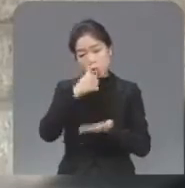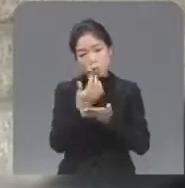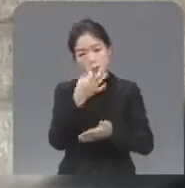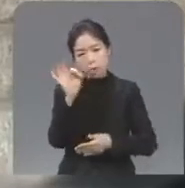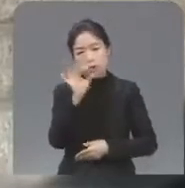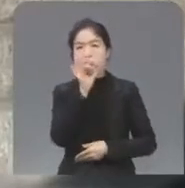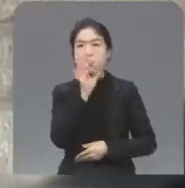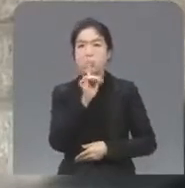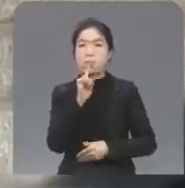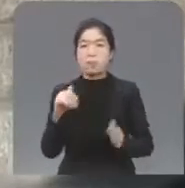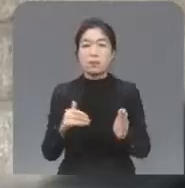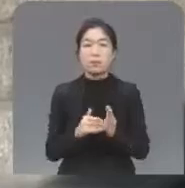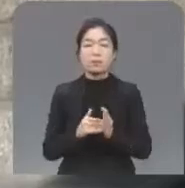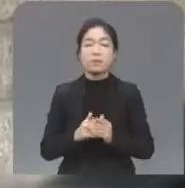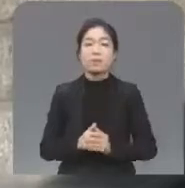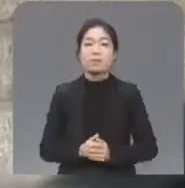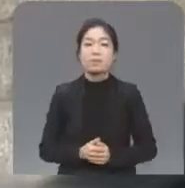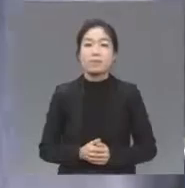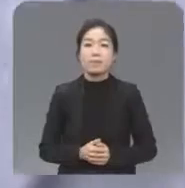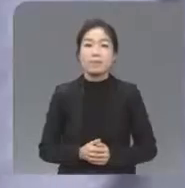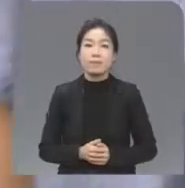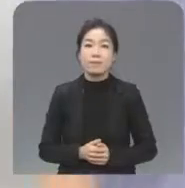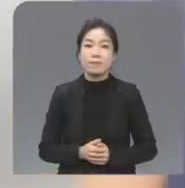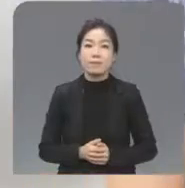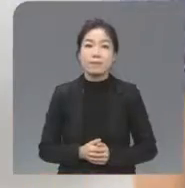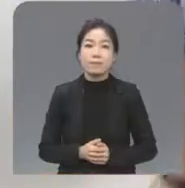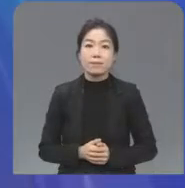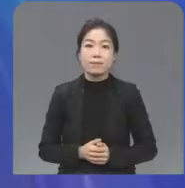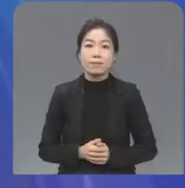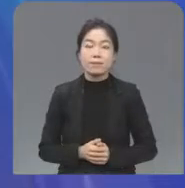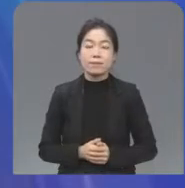인정이 어렵다고 판단했습니다.